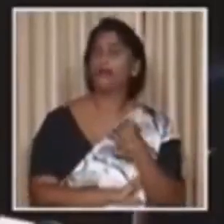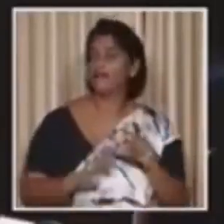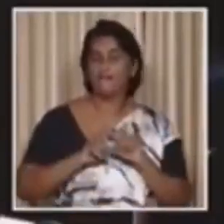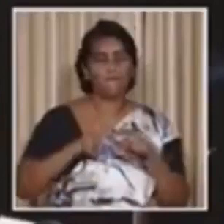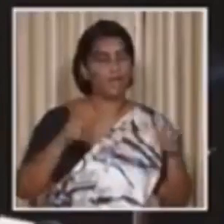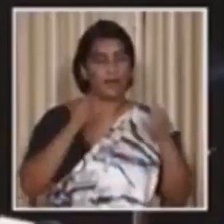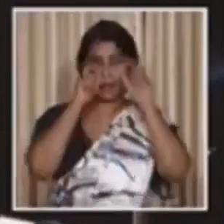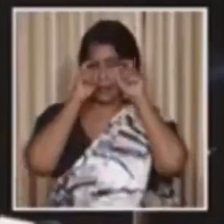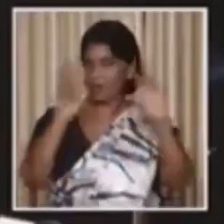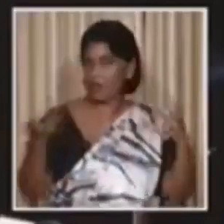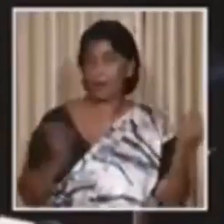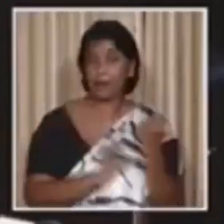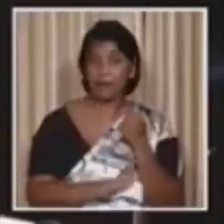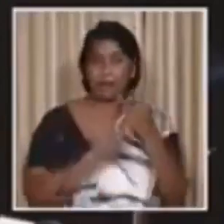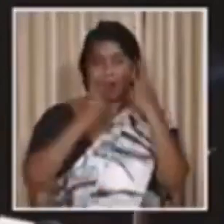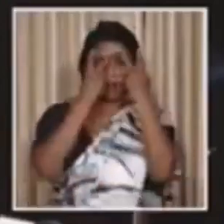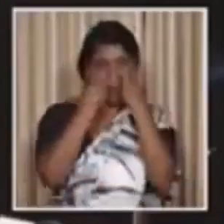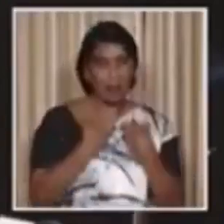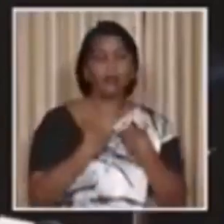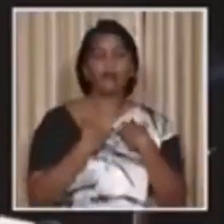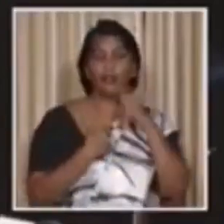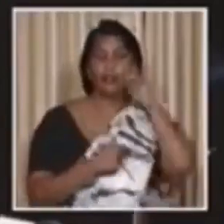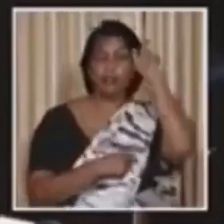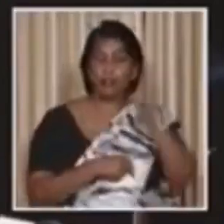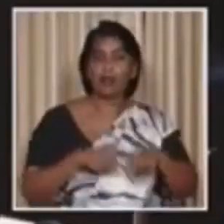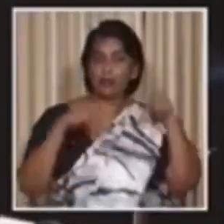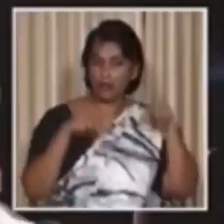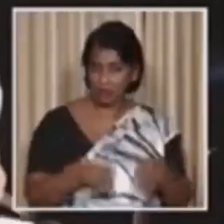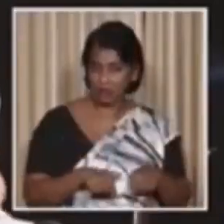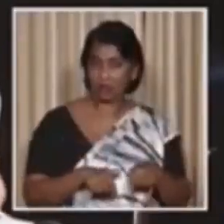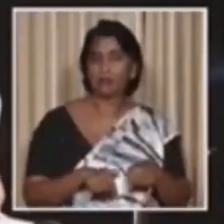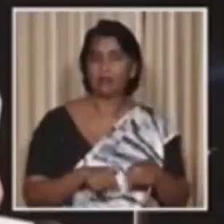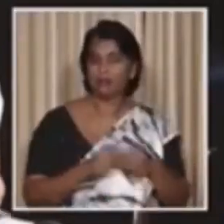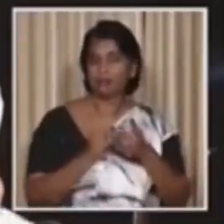මුකුත් එයාට පෙන්නේ නැහැ. බලෙන් අස්සන්ද වෙච්චි මිනිස්සෙක් බවට අද පත් වෙලා තිබෙනවා.